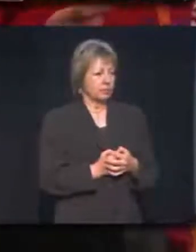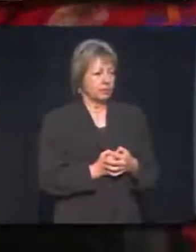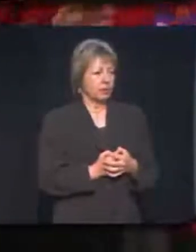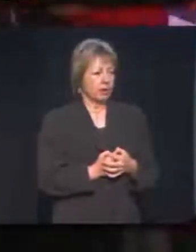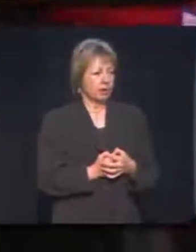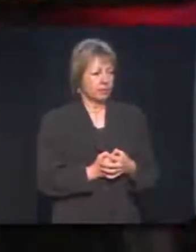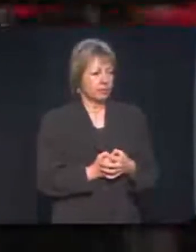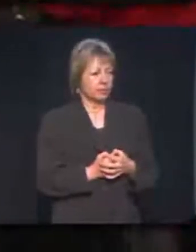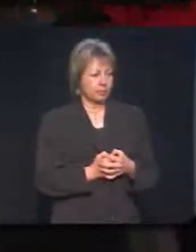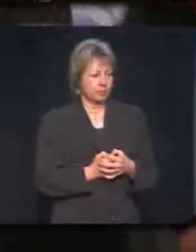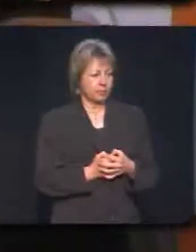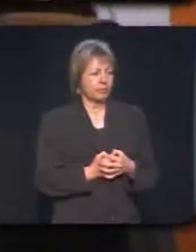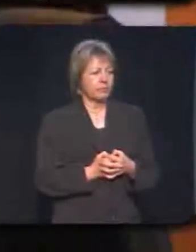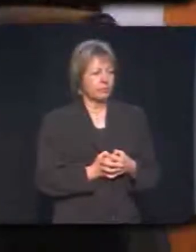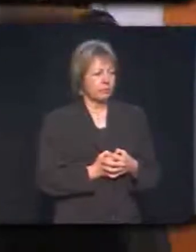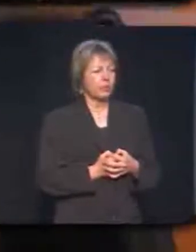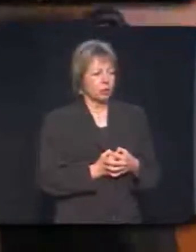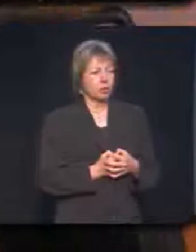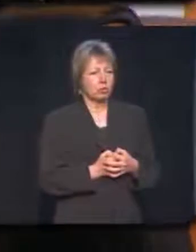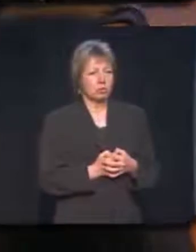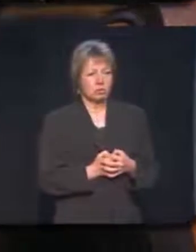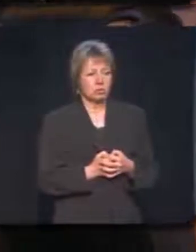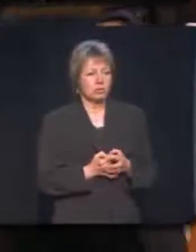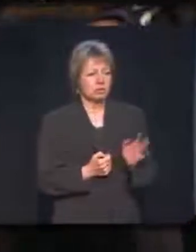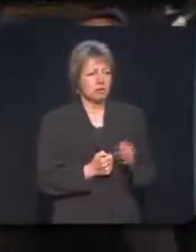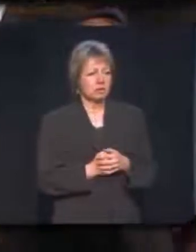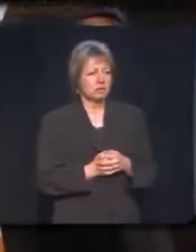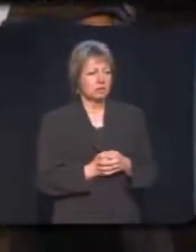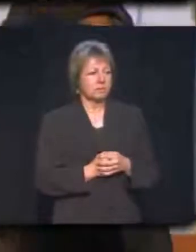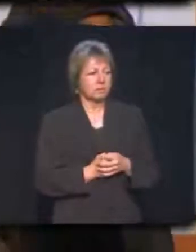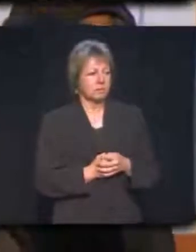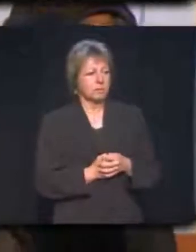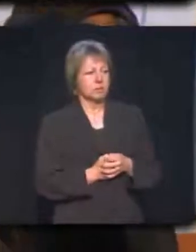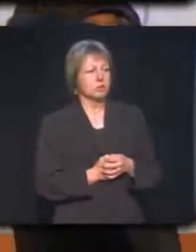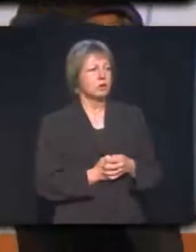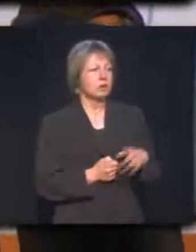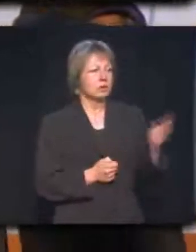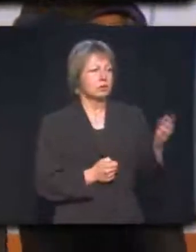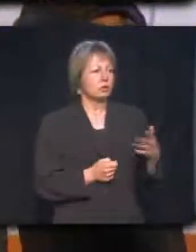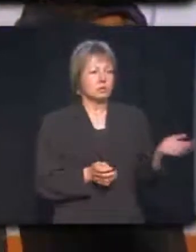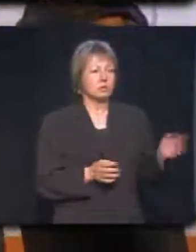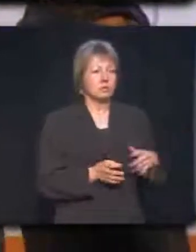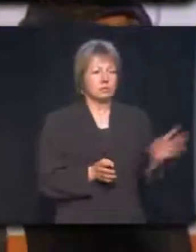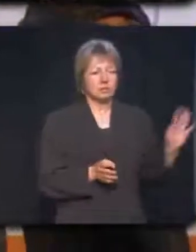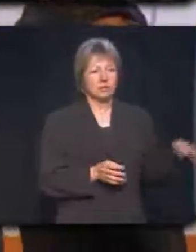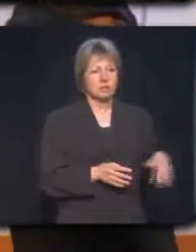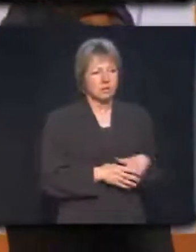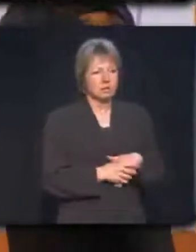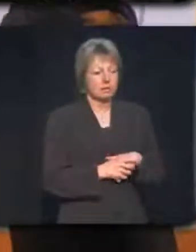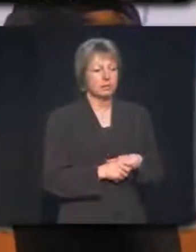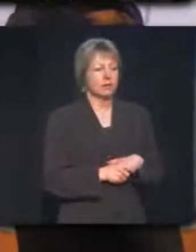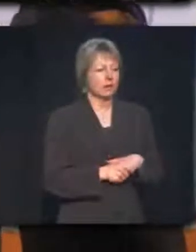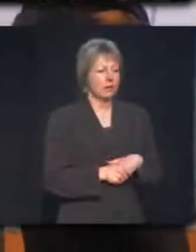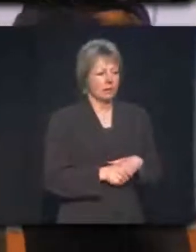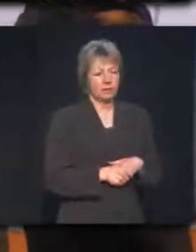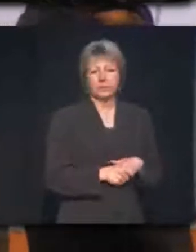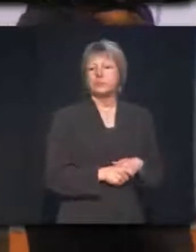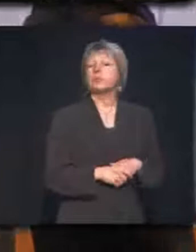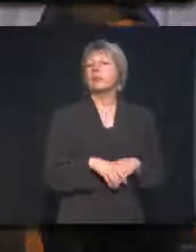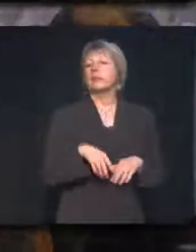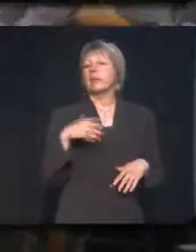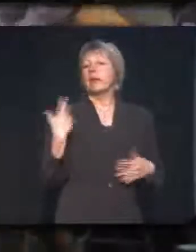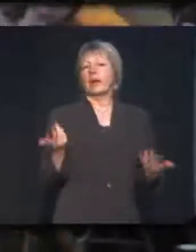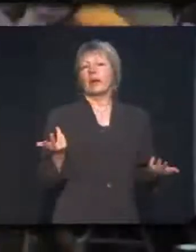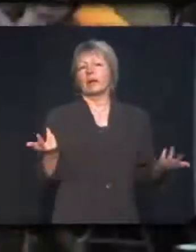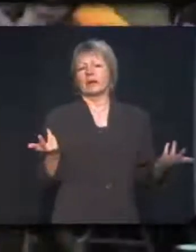welche Frage stellen nein ich möchte das öffentlich machen hey Frage am